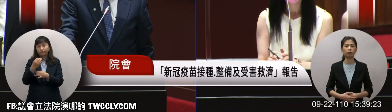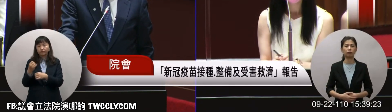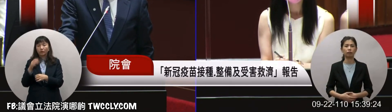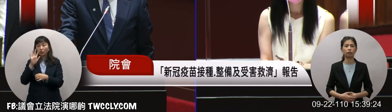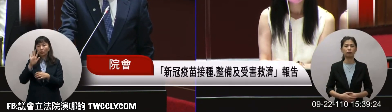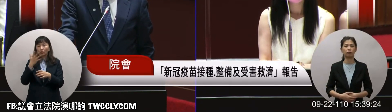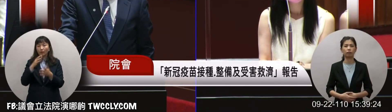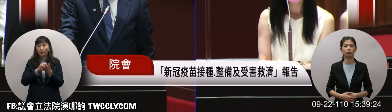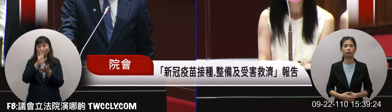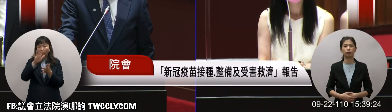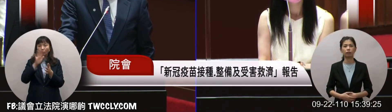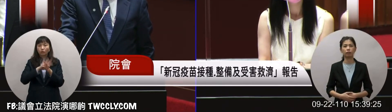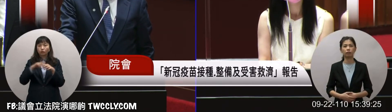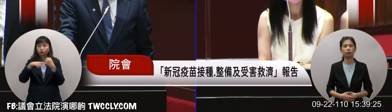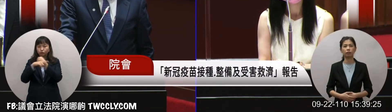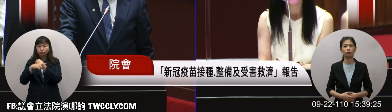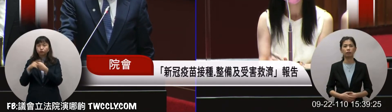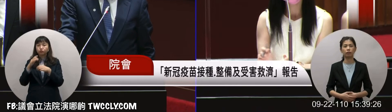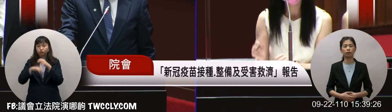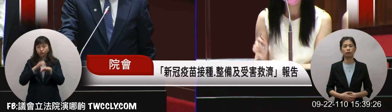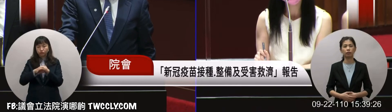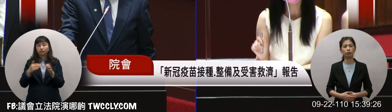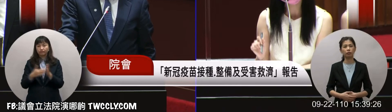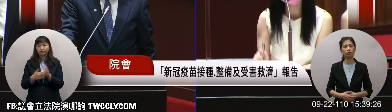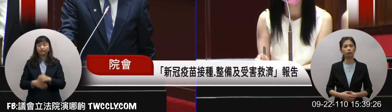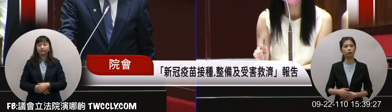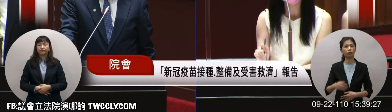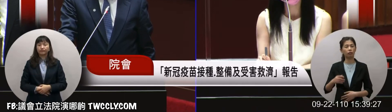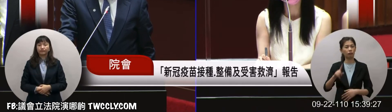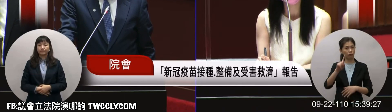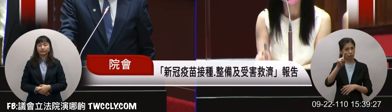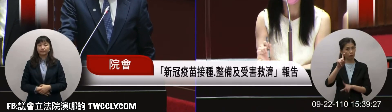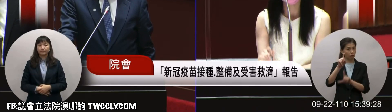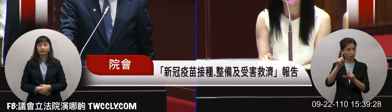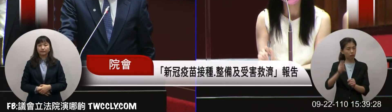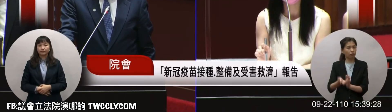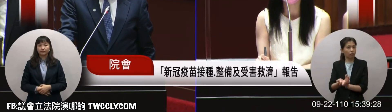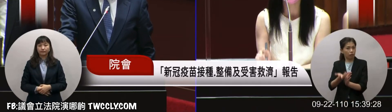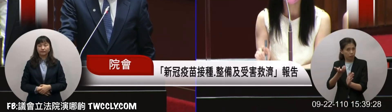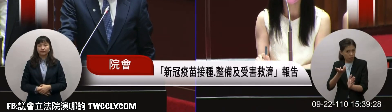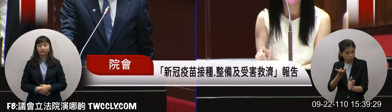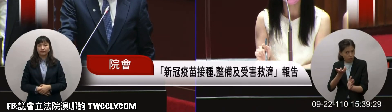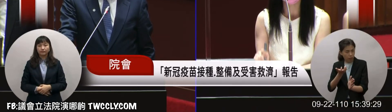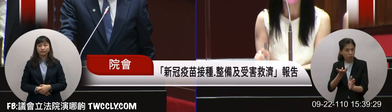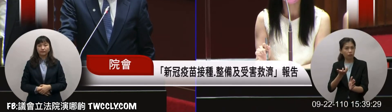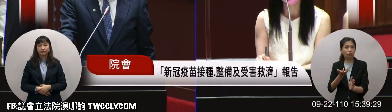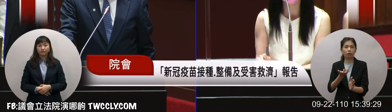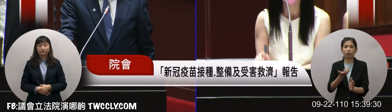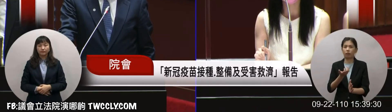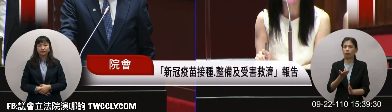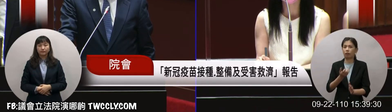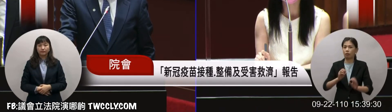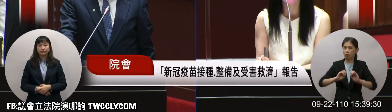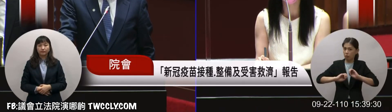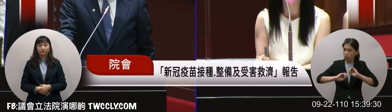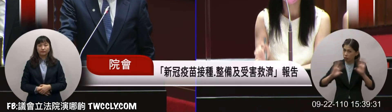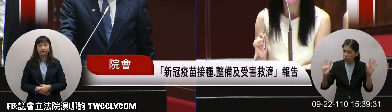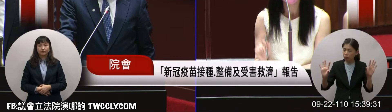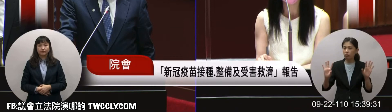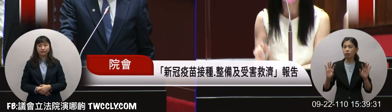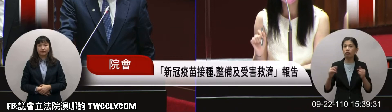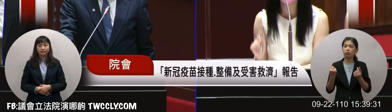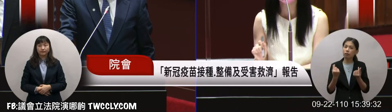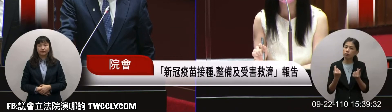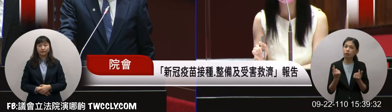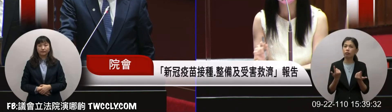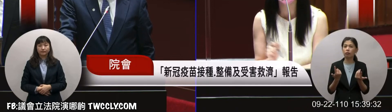些报告已经陆陆续续要出来了。 好，所以说在十一月之前，我们可不可以告诉我们的人民一个方案，就是说